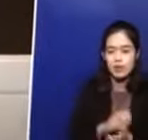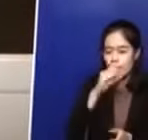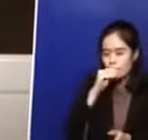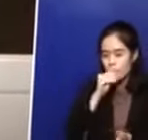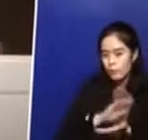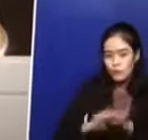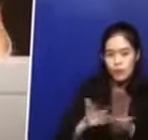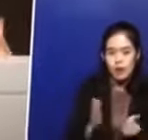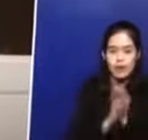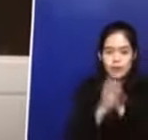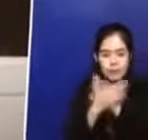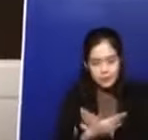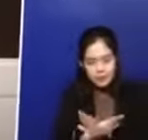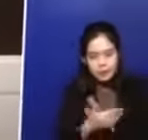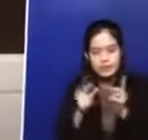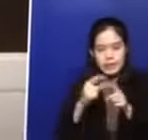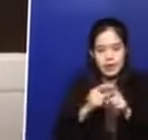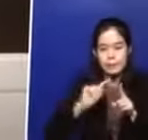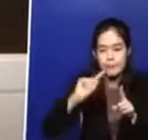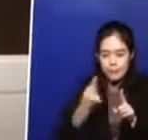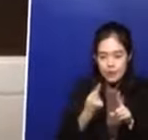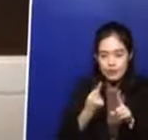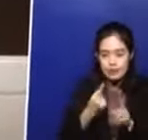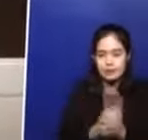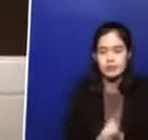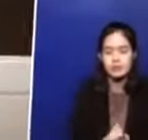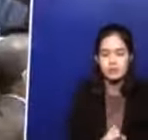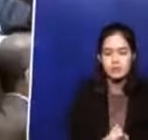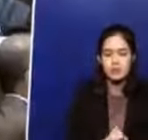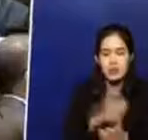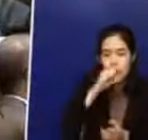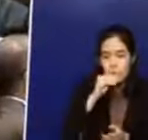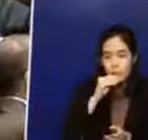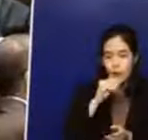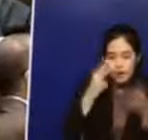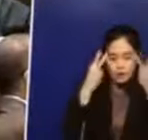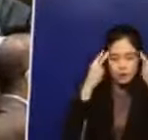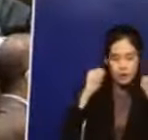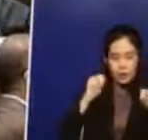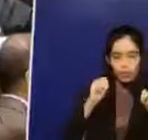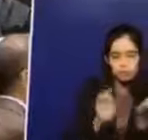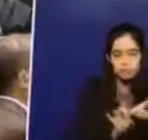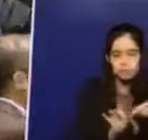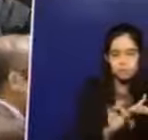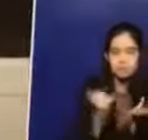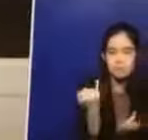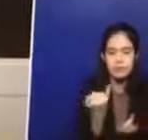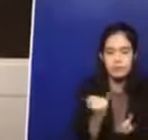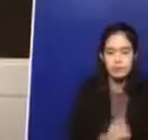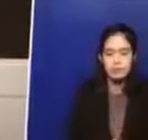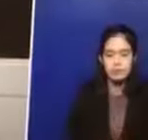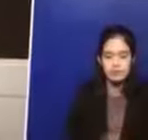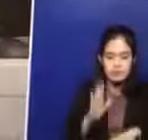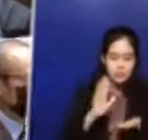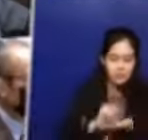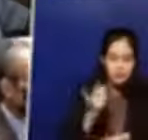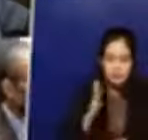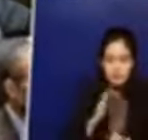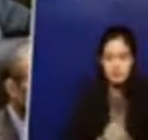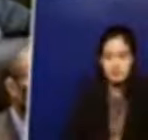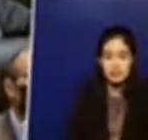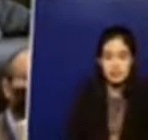ก็มาเปลี่ยนเป็นไรความสามารถใช่ไหมครับครับอันนั้นเป็นข้อกล่าวหาได้ครับ ท่านประธานคะเป็นตามยติค่ะ